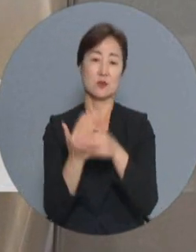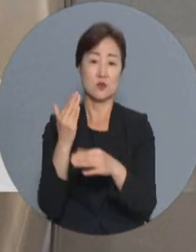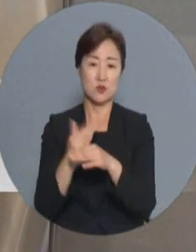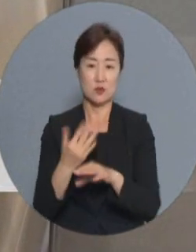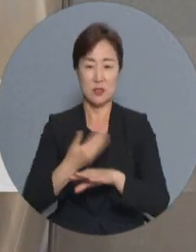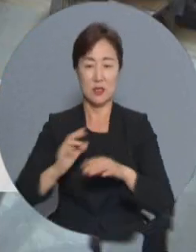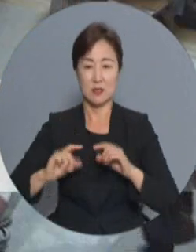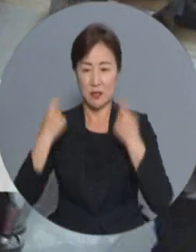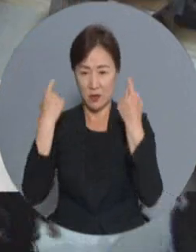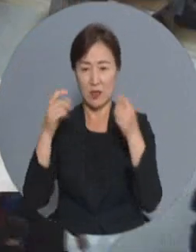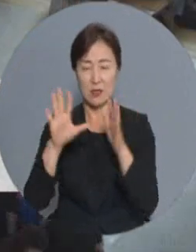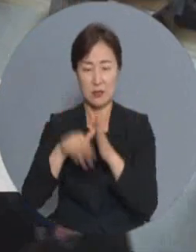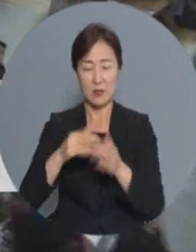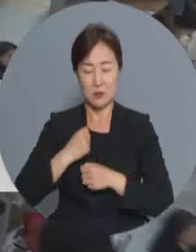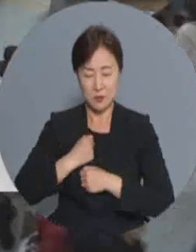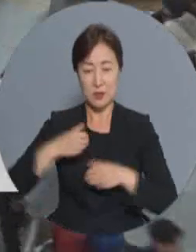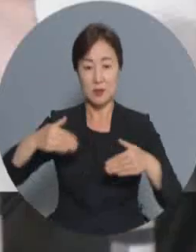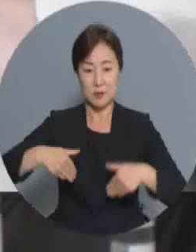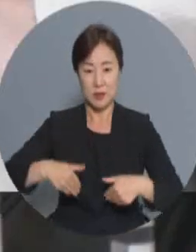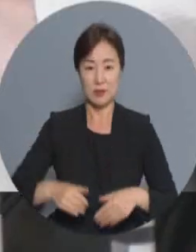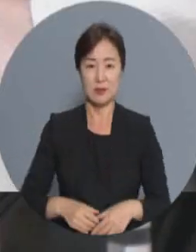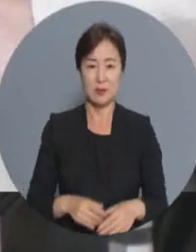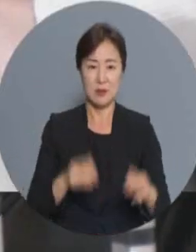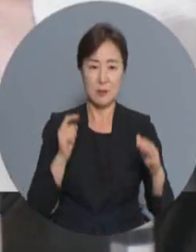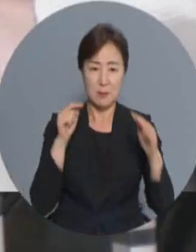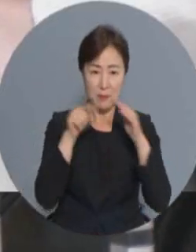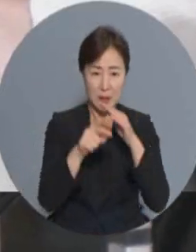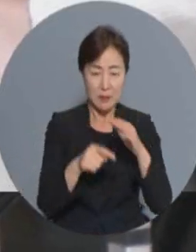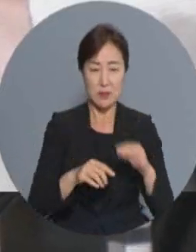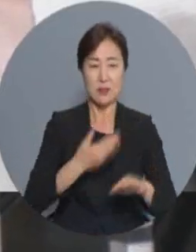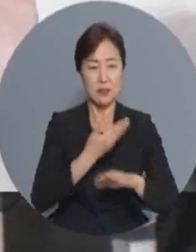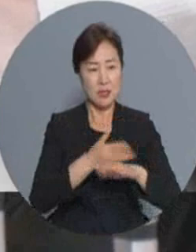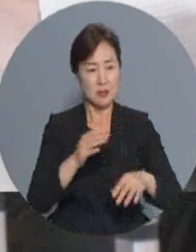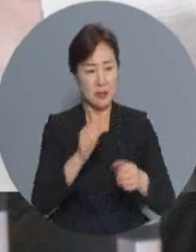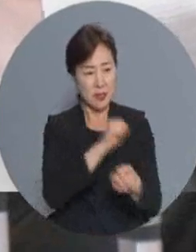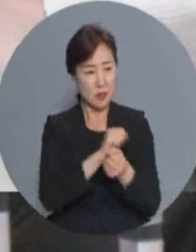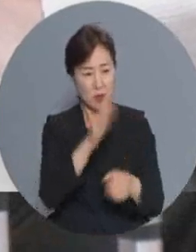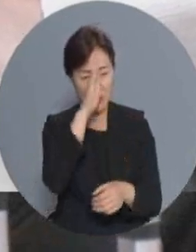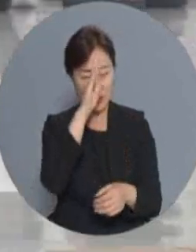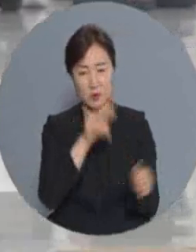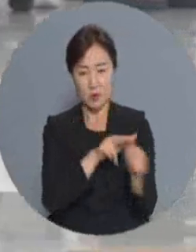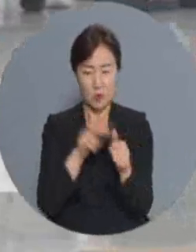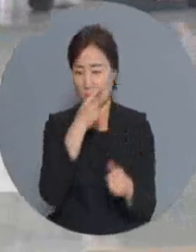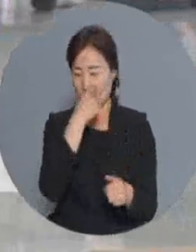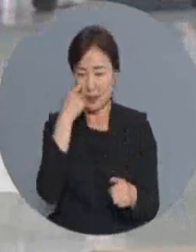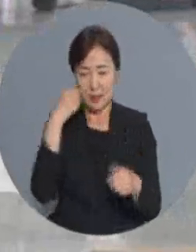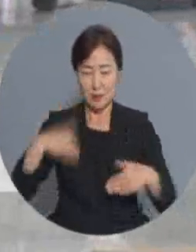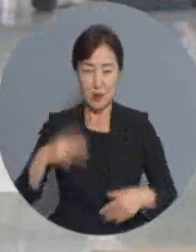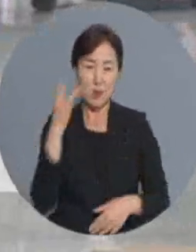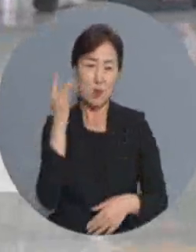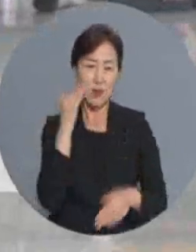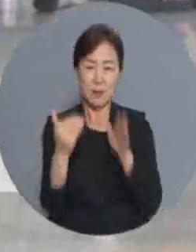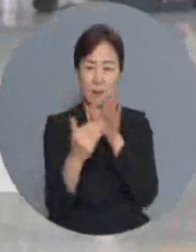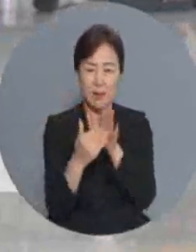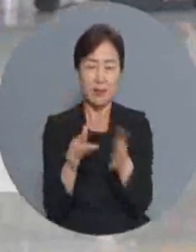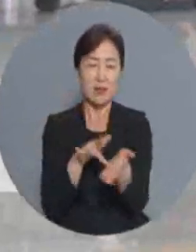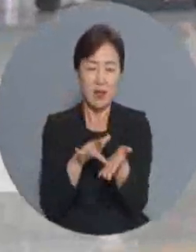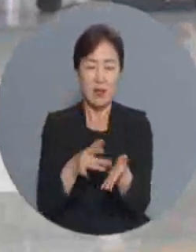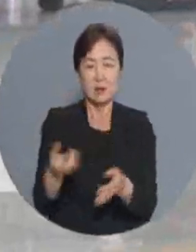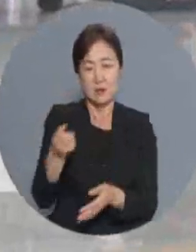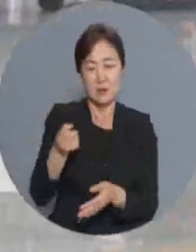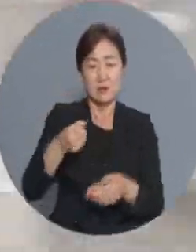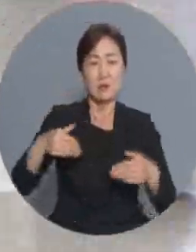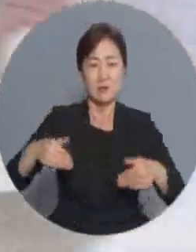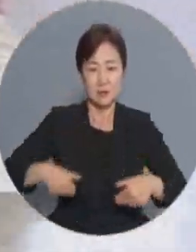요구됩니다 해외 여행전 방문 국가에 감염병 발생 정보를 확인하고 모기 기피제 상비약 등을 준비할 것을